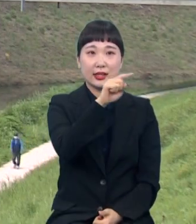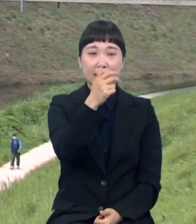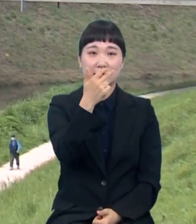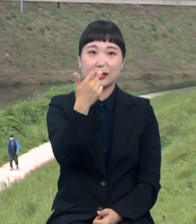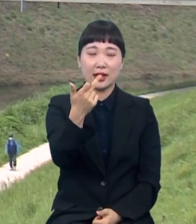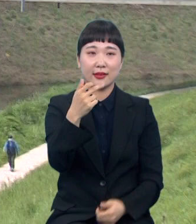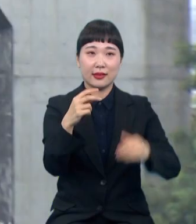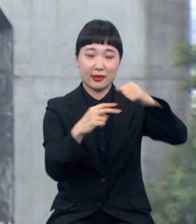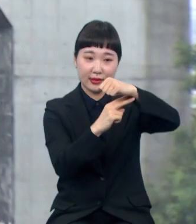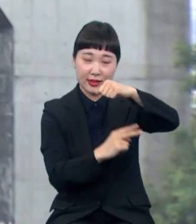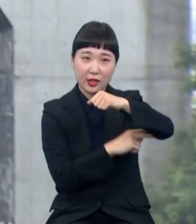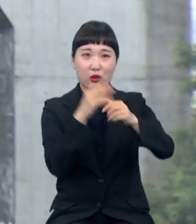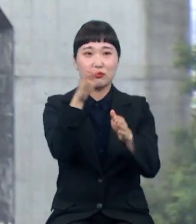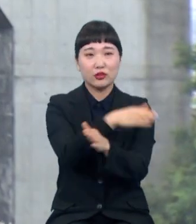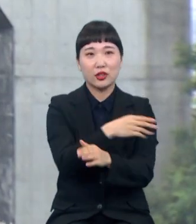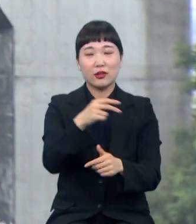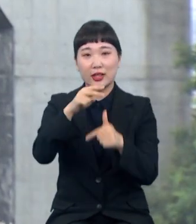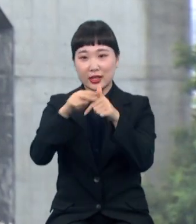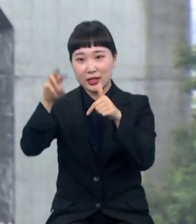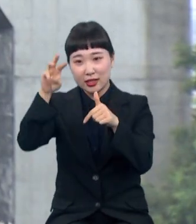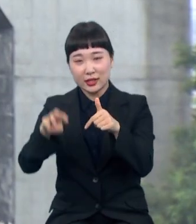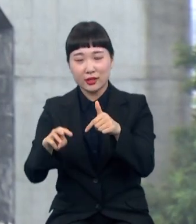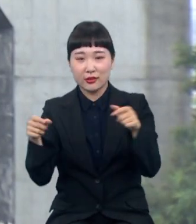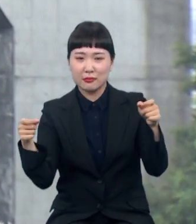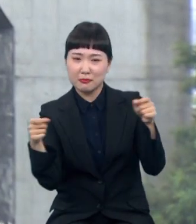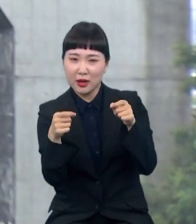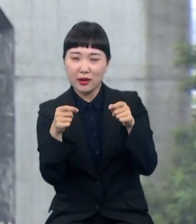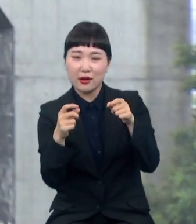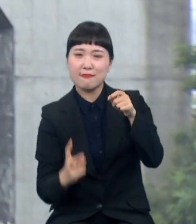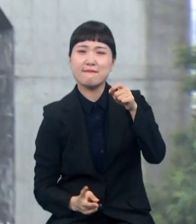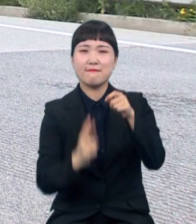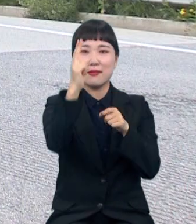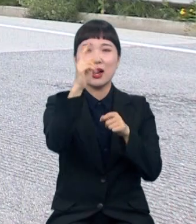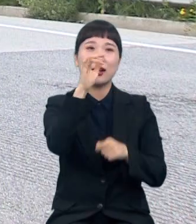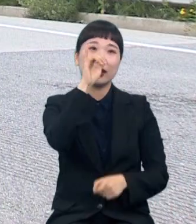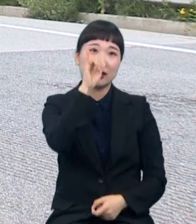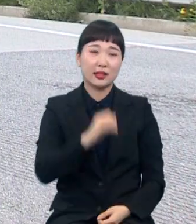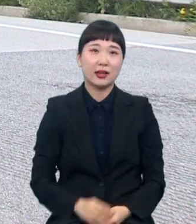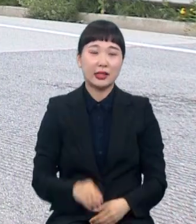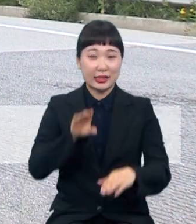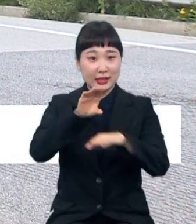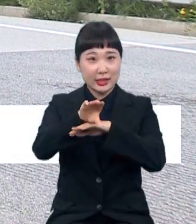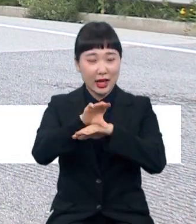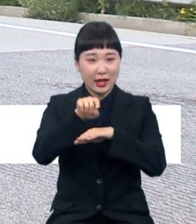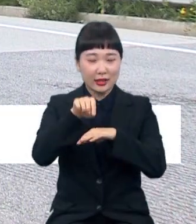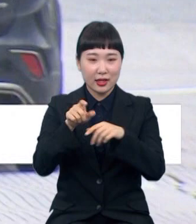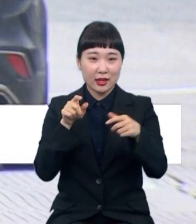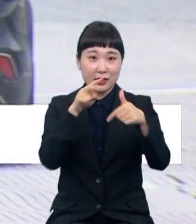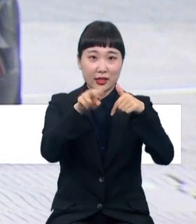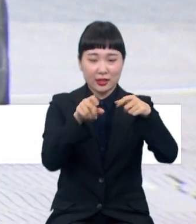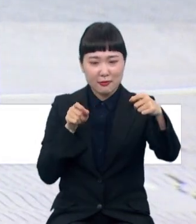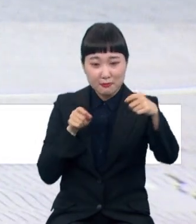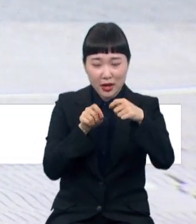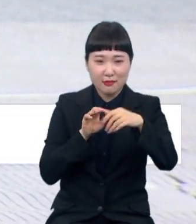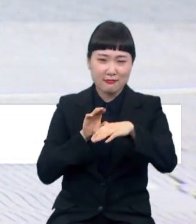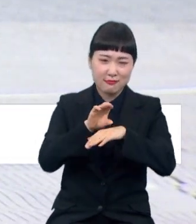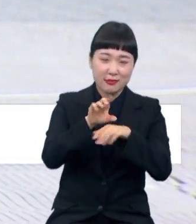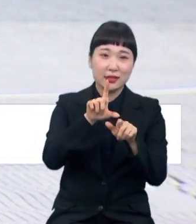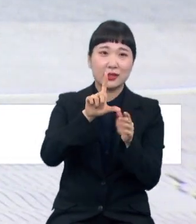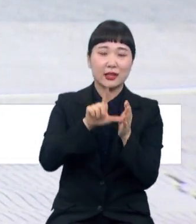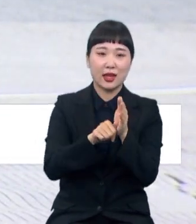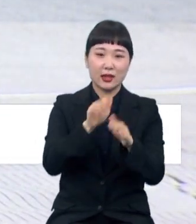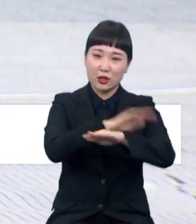일산대교부터 이어지는 도로가 인천 초입에서 무자른 듯 끊겨 있습니다. 차량들은 인천 구간에 접어들자 좌우에 설치된